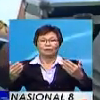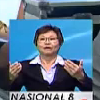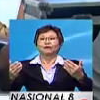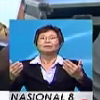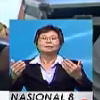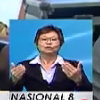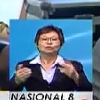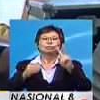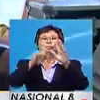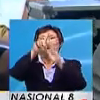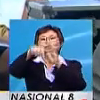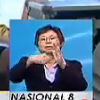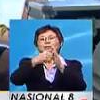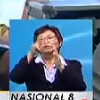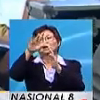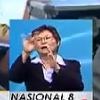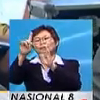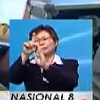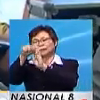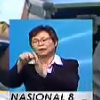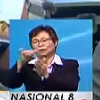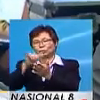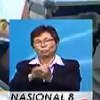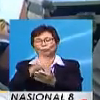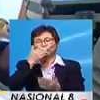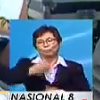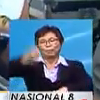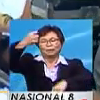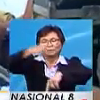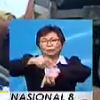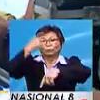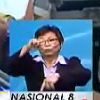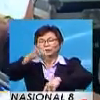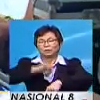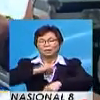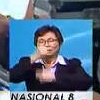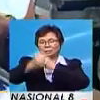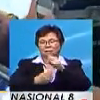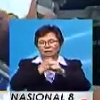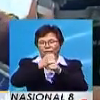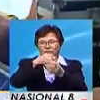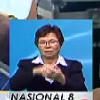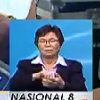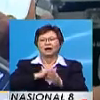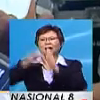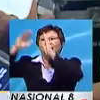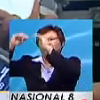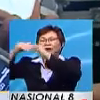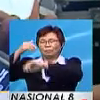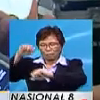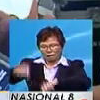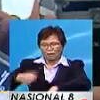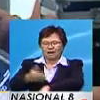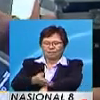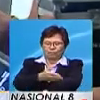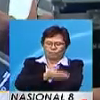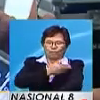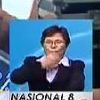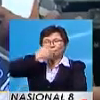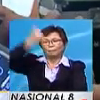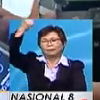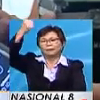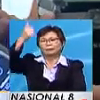38 minit dan itu adalah Papai yang terbaik untuk saya untuk tahun ni Saya harap akan improve lebih baik